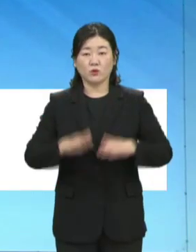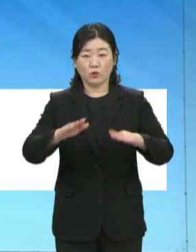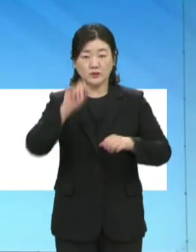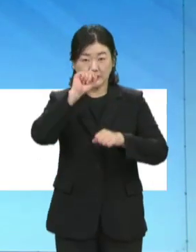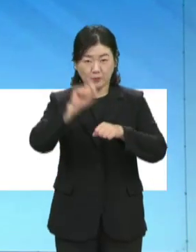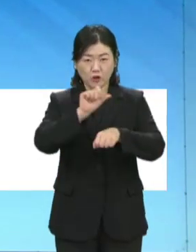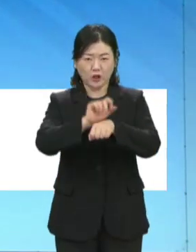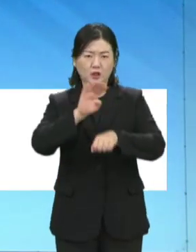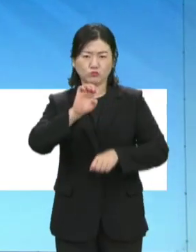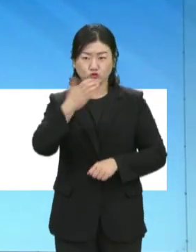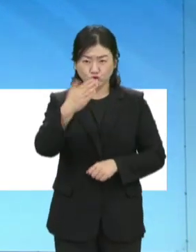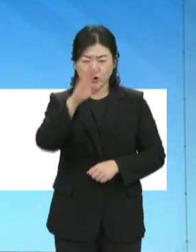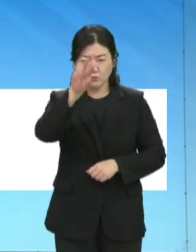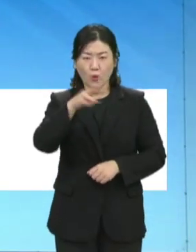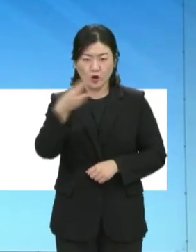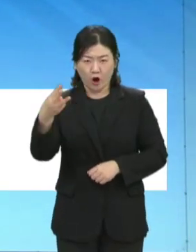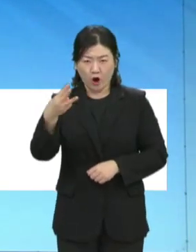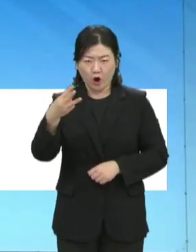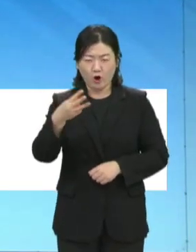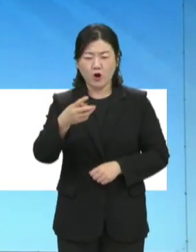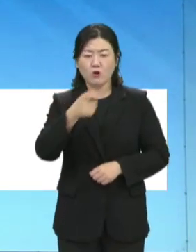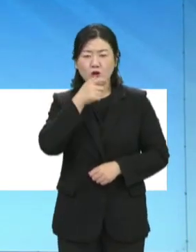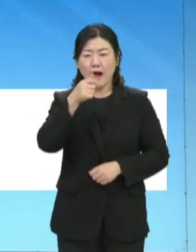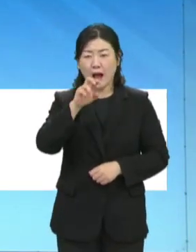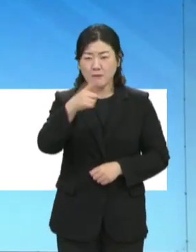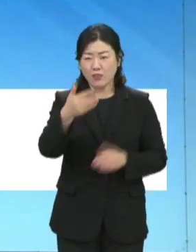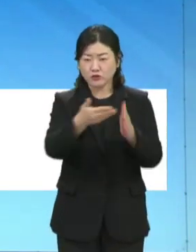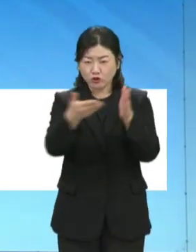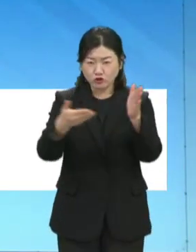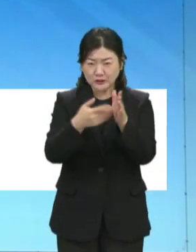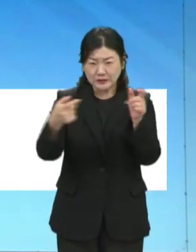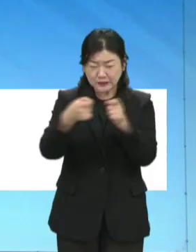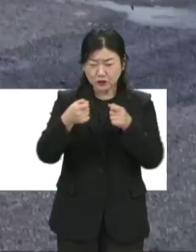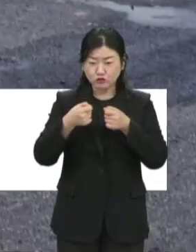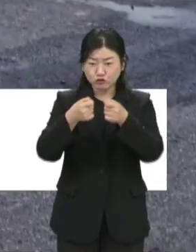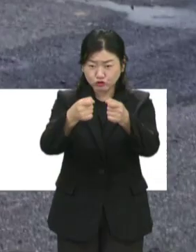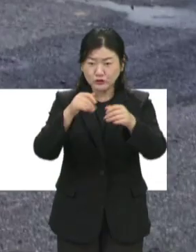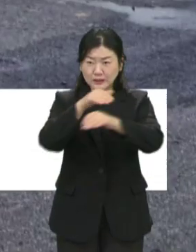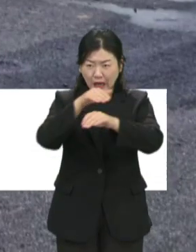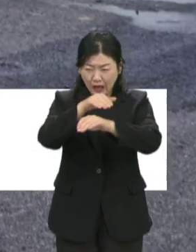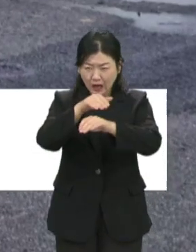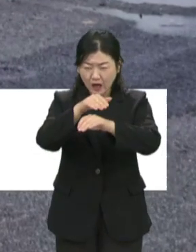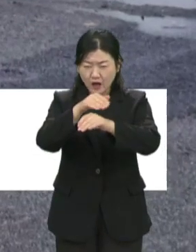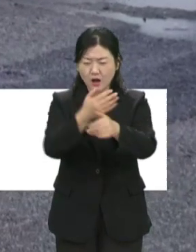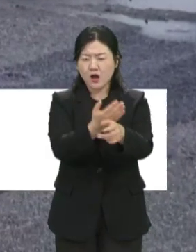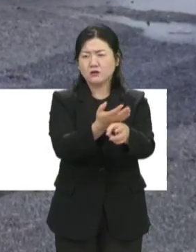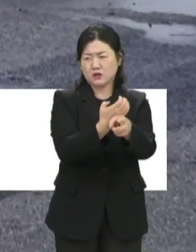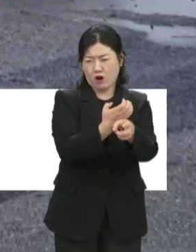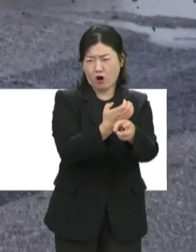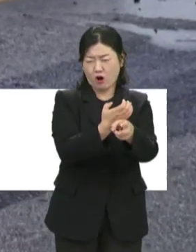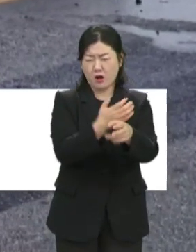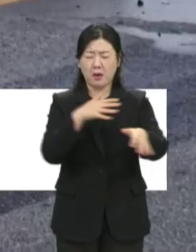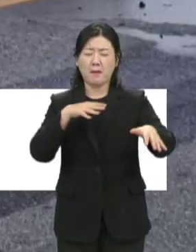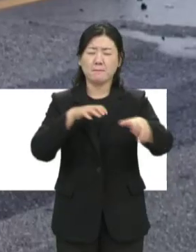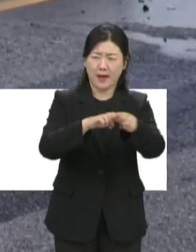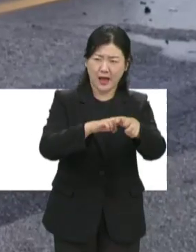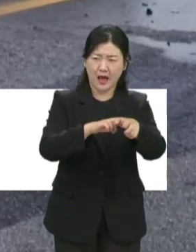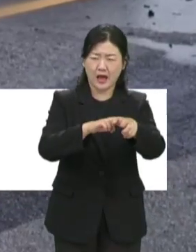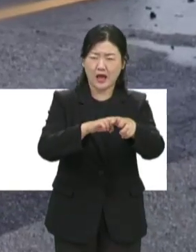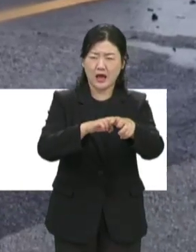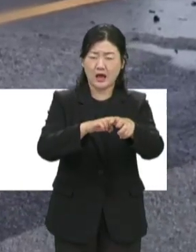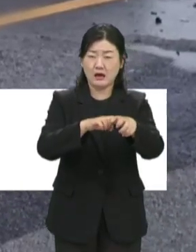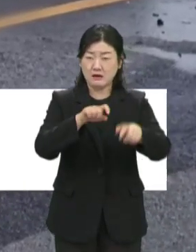오늘 새벽 5시 49분 쯤 보령시 천북면 함만 저수지 인근에서 주행하던 승용차가 포크레인을 실은 트랙터와